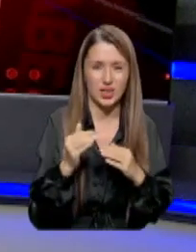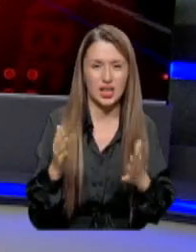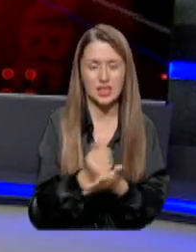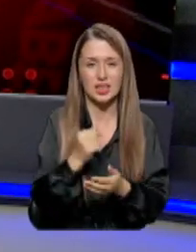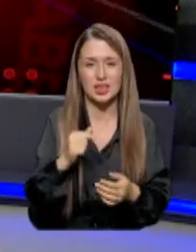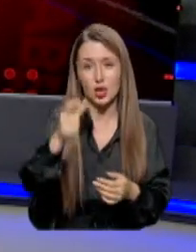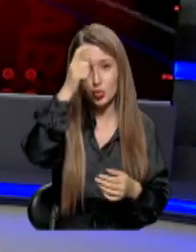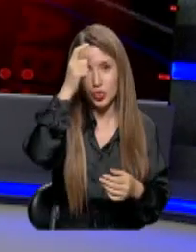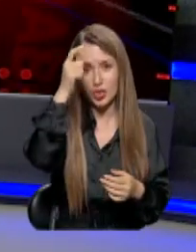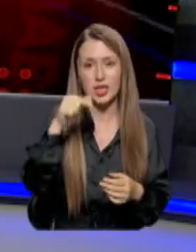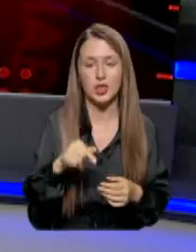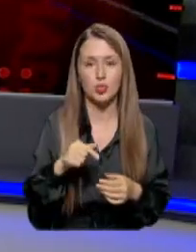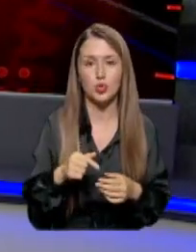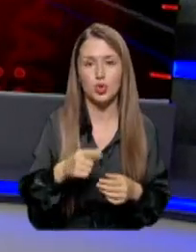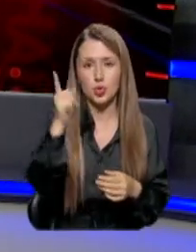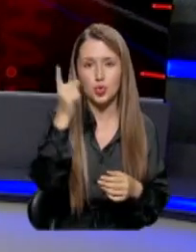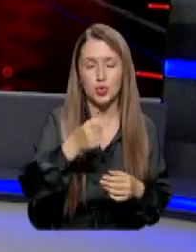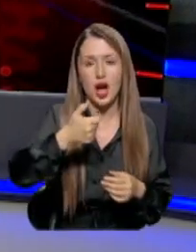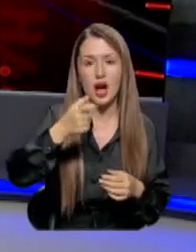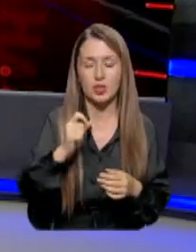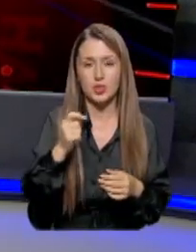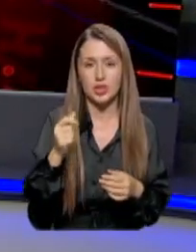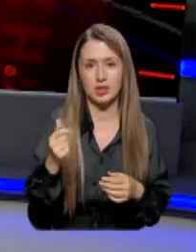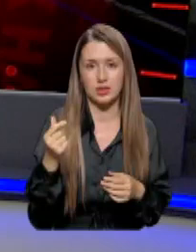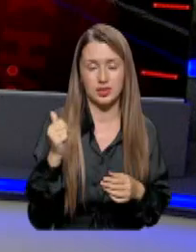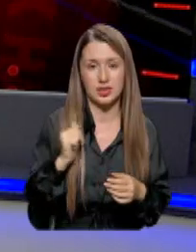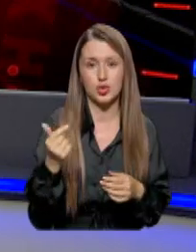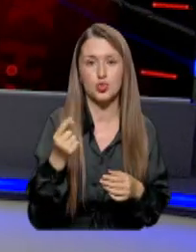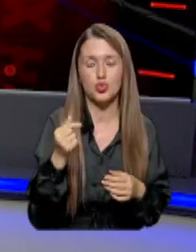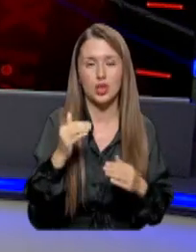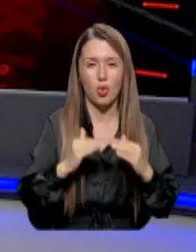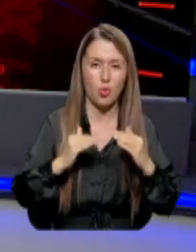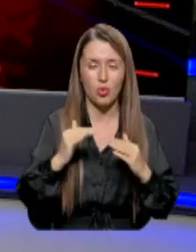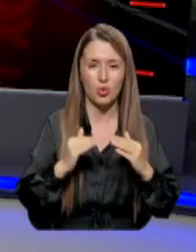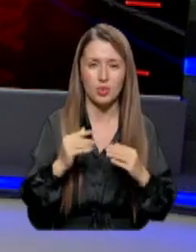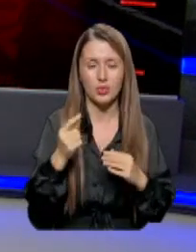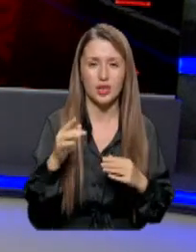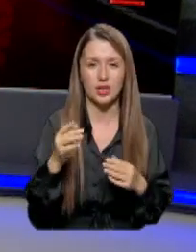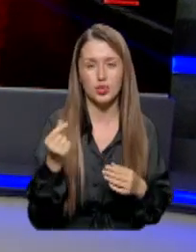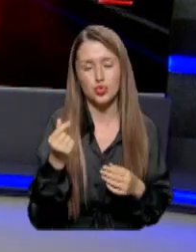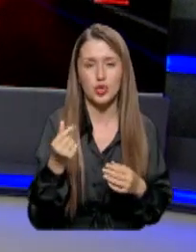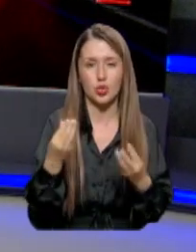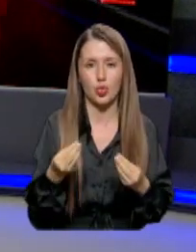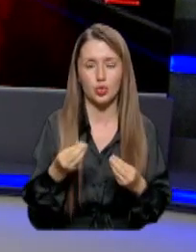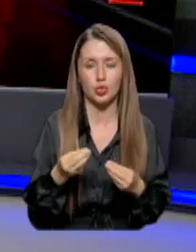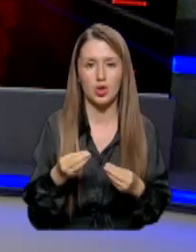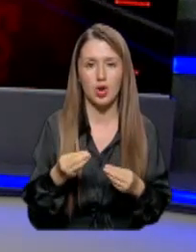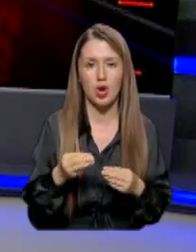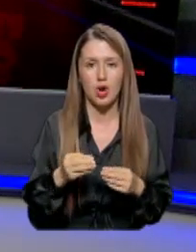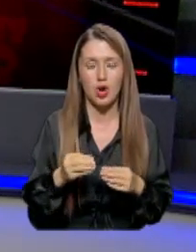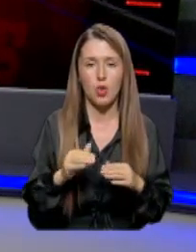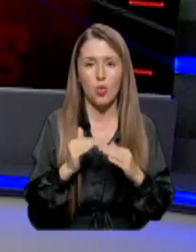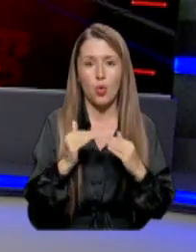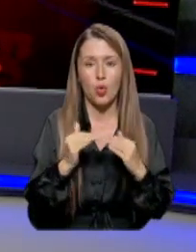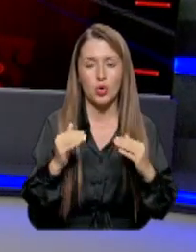durum %60. Artık asgari ücret Türkiye'de ortalama bir ücret haline geldi. Orta sınıf